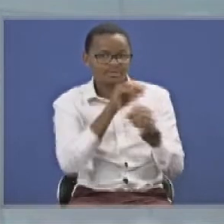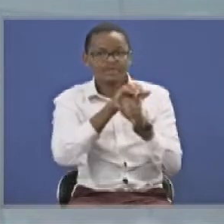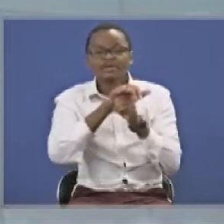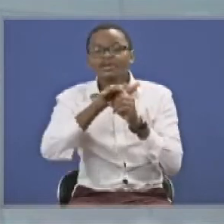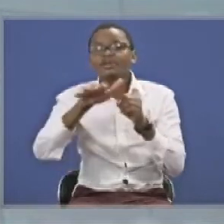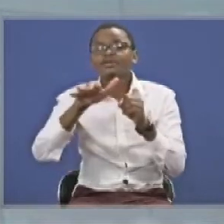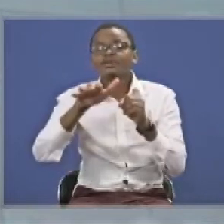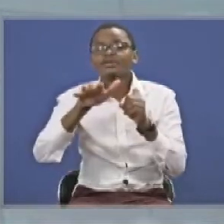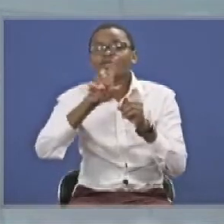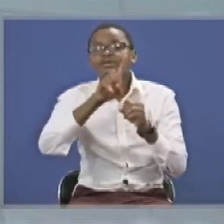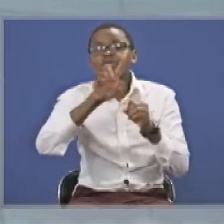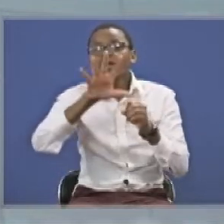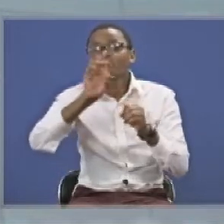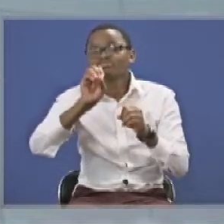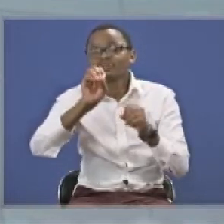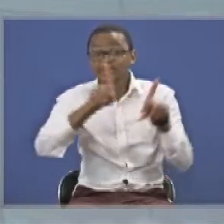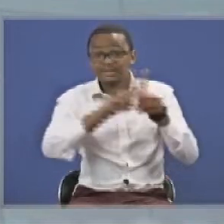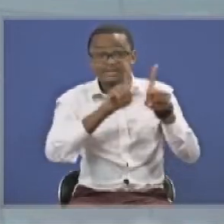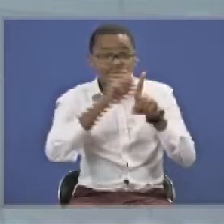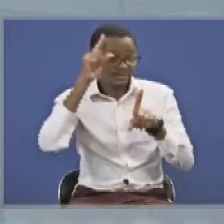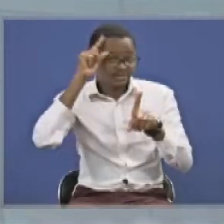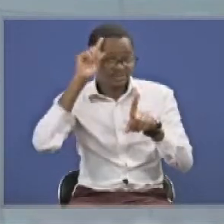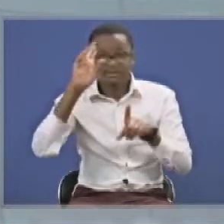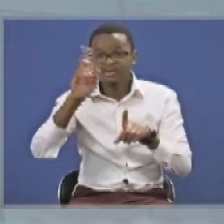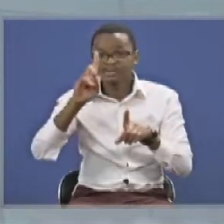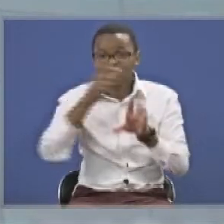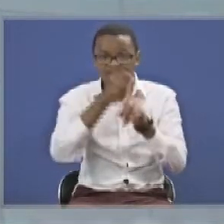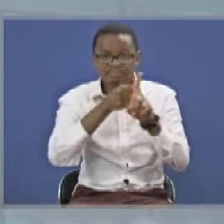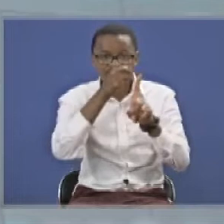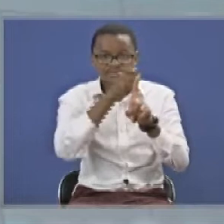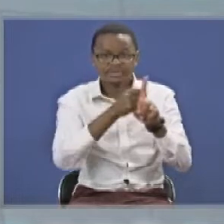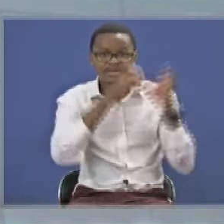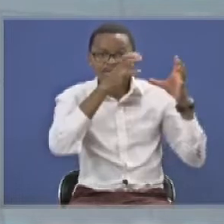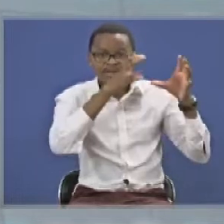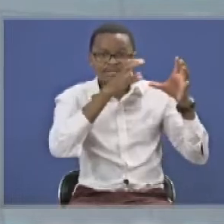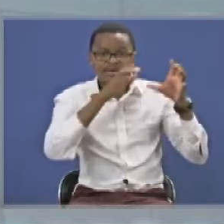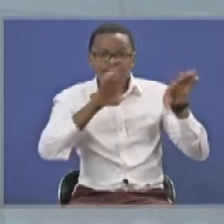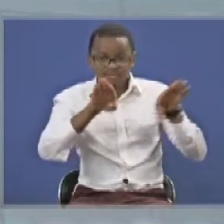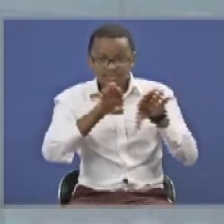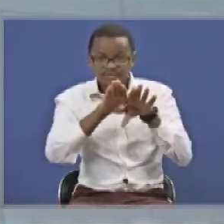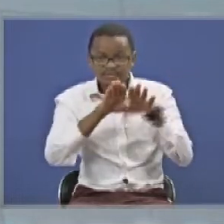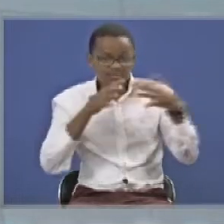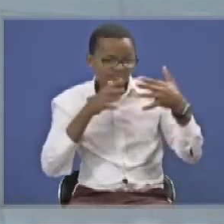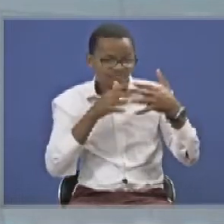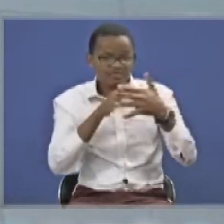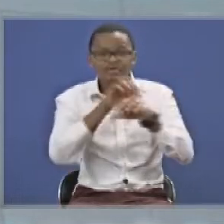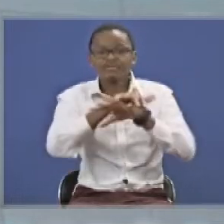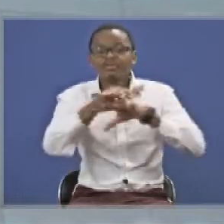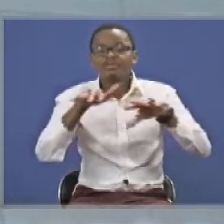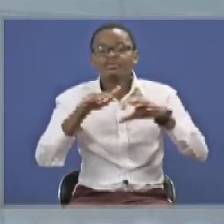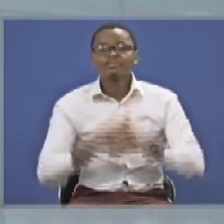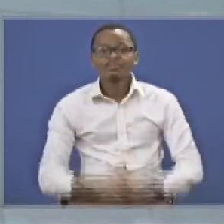vya COVID-19 150 sawa na Mombasa na Nairobi, Kwale na Mandera. Kilifi imefunga mipaka yake kuzuia msambao wa virusi